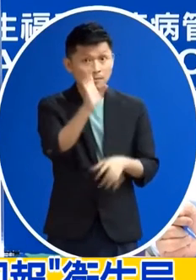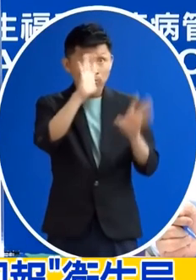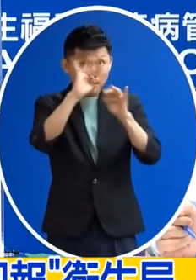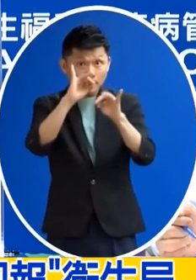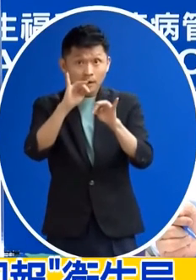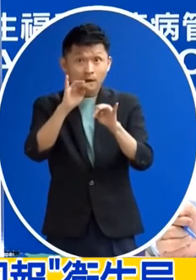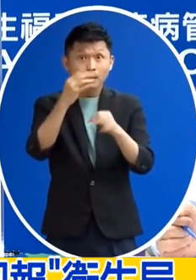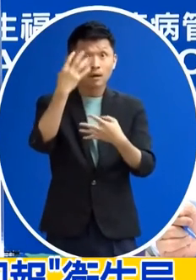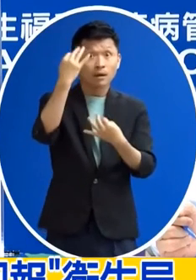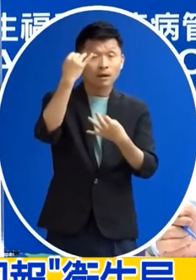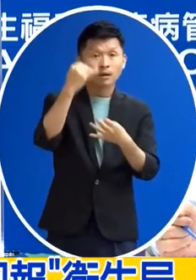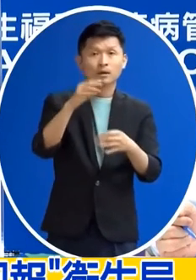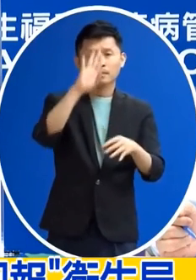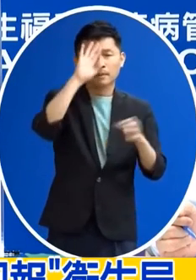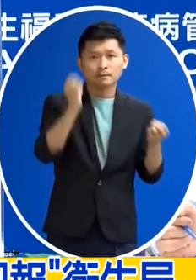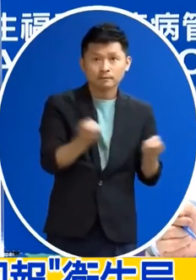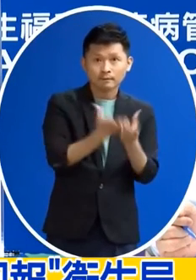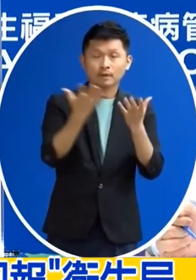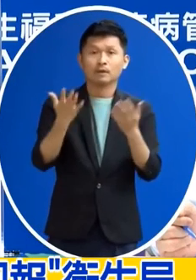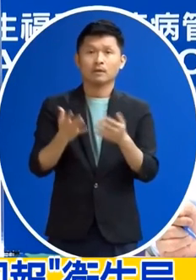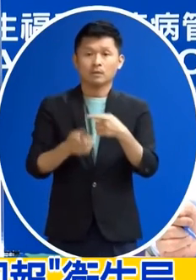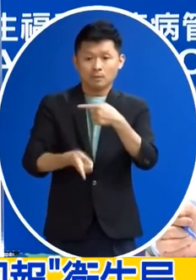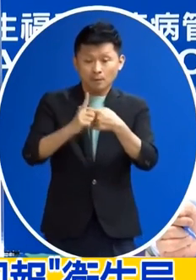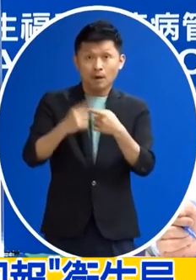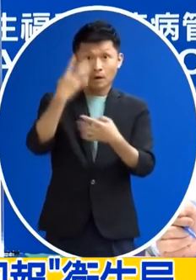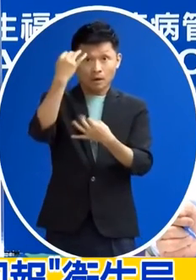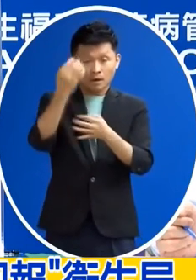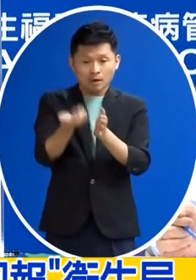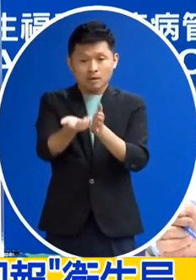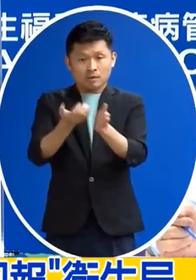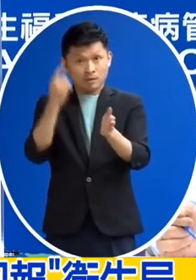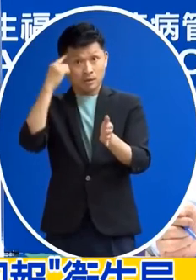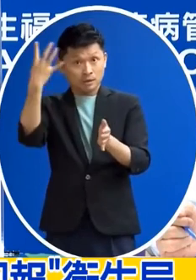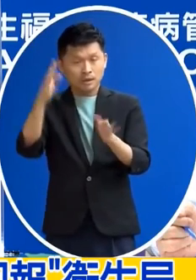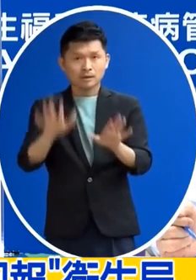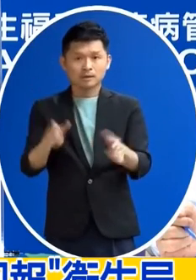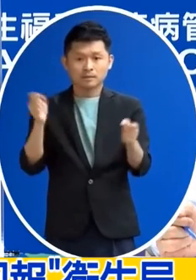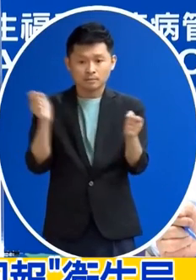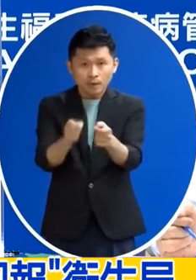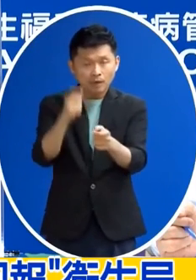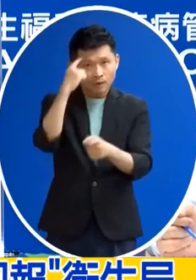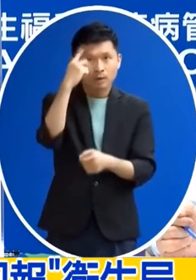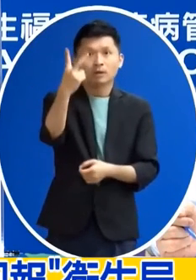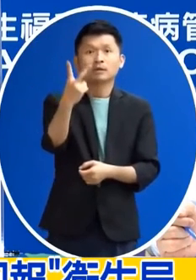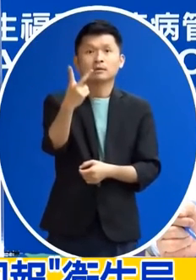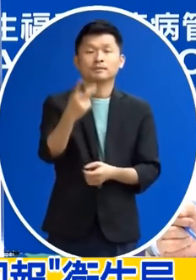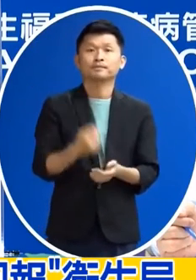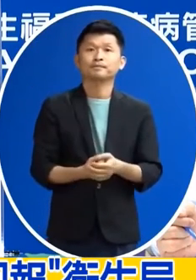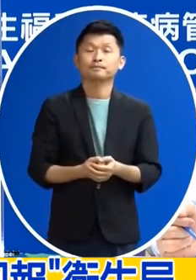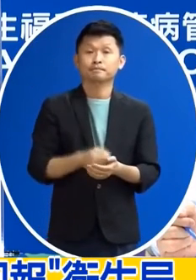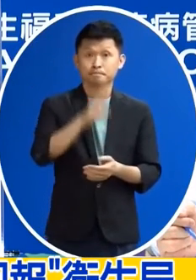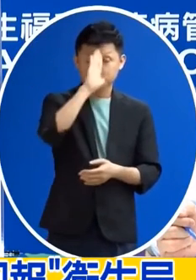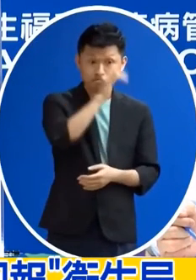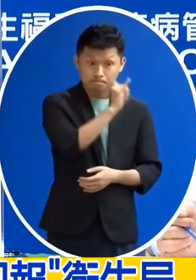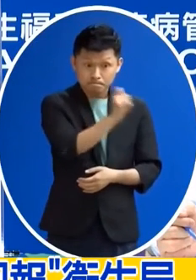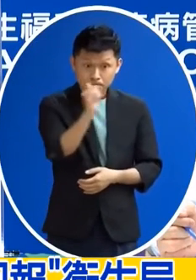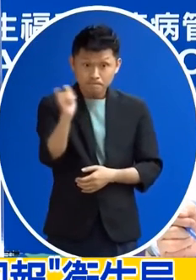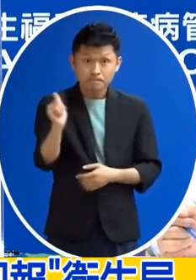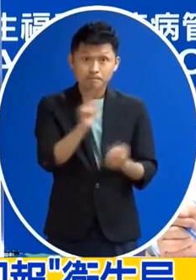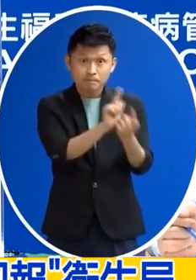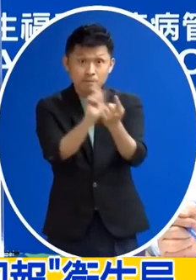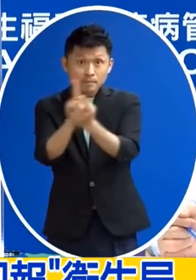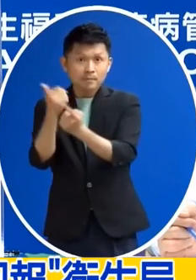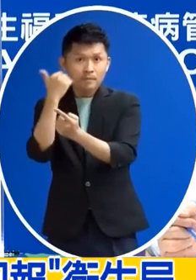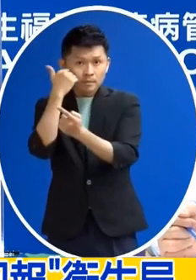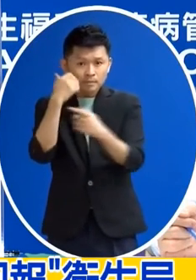发病或是确诊日起往前推四天，现在是两天，好，所以在预料上面基本上这个